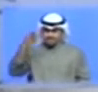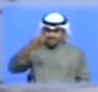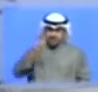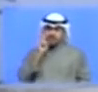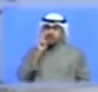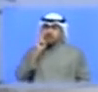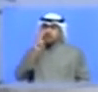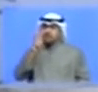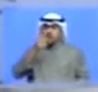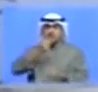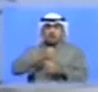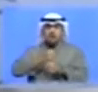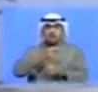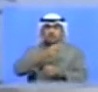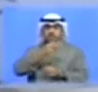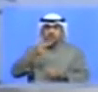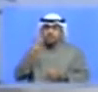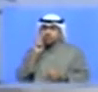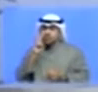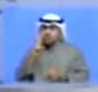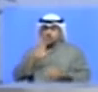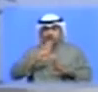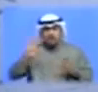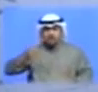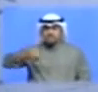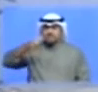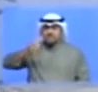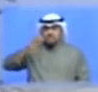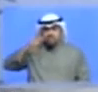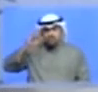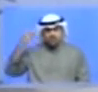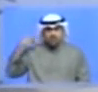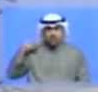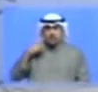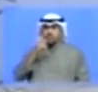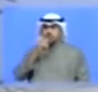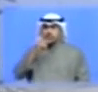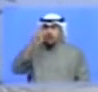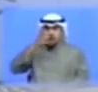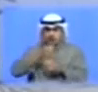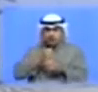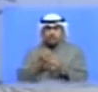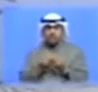الجمعية وهنتنا في جميع هذه الأعمال، وطبعا هي كانت